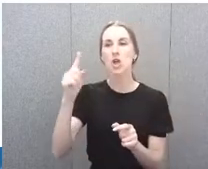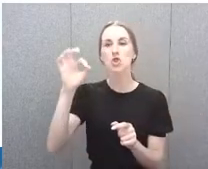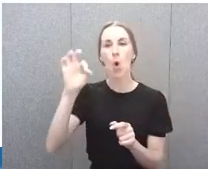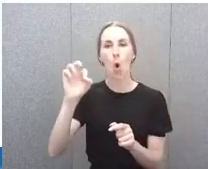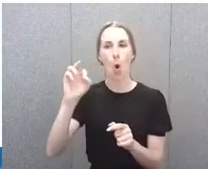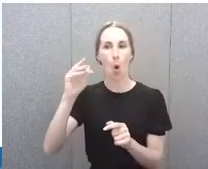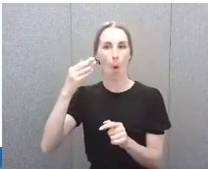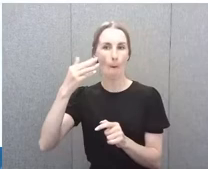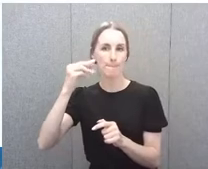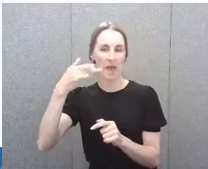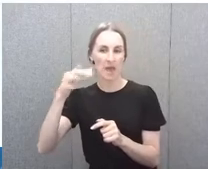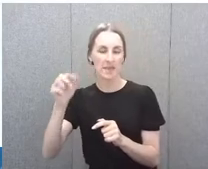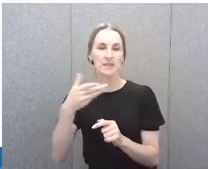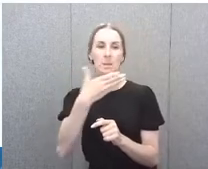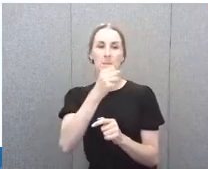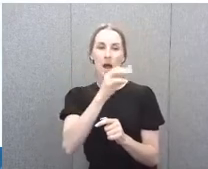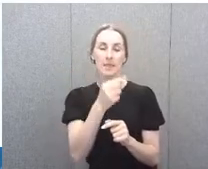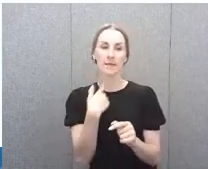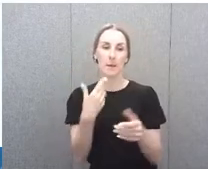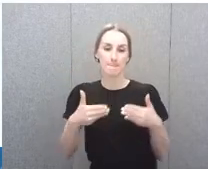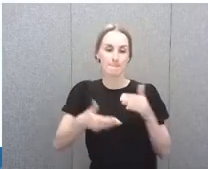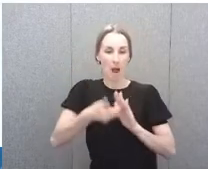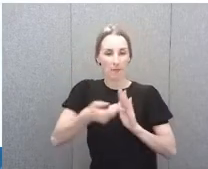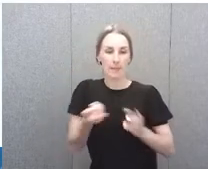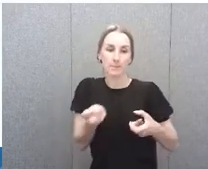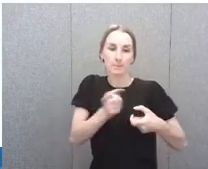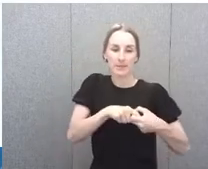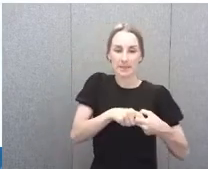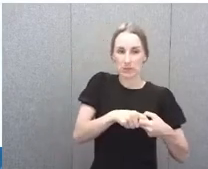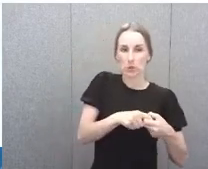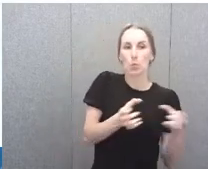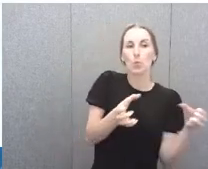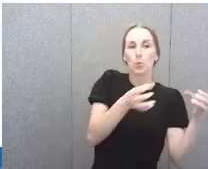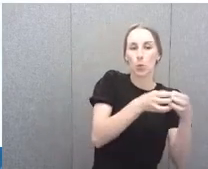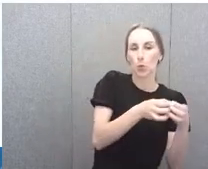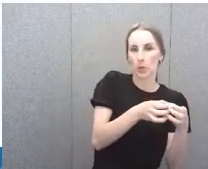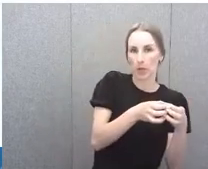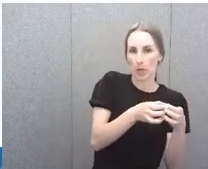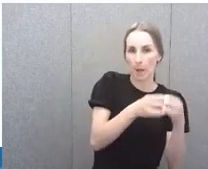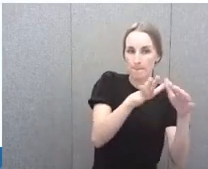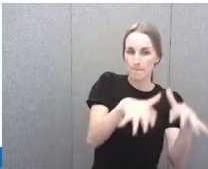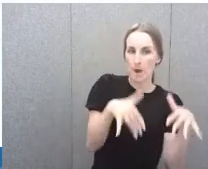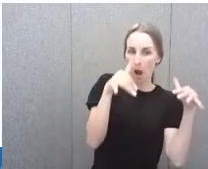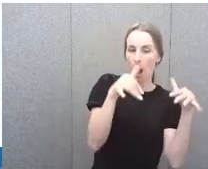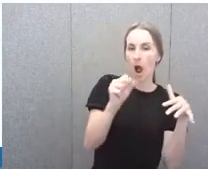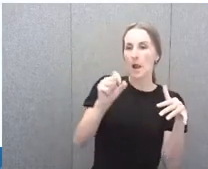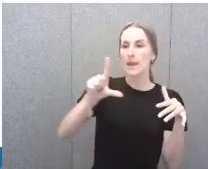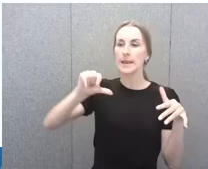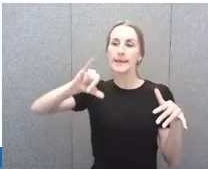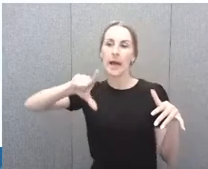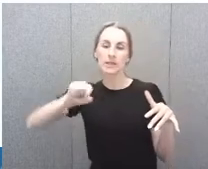простите. Я благодарю Мантаса Адаменаса, который пригласил меня